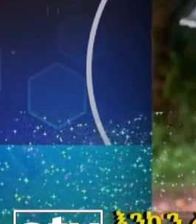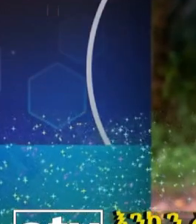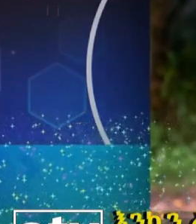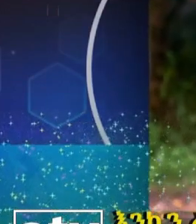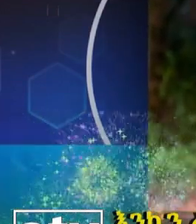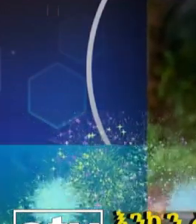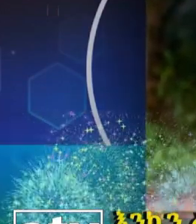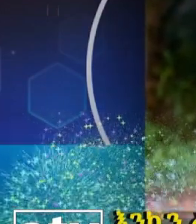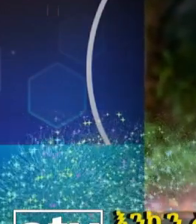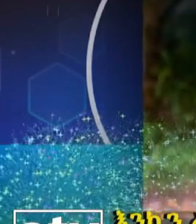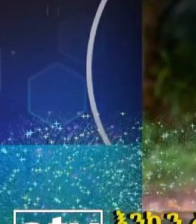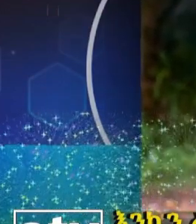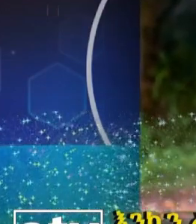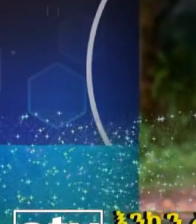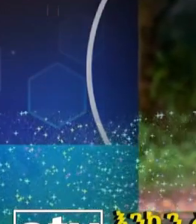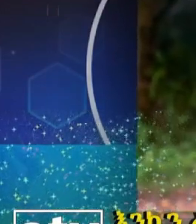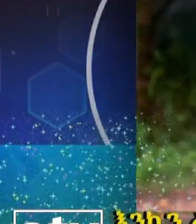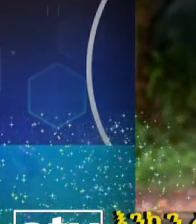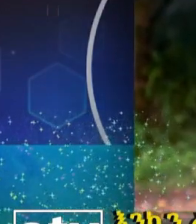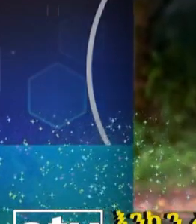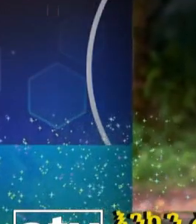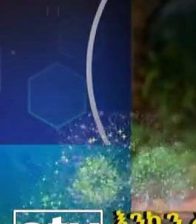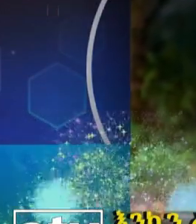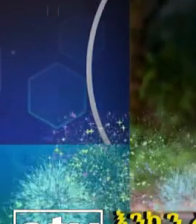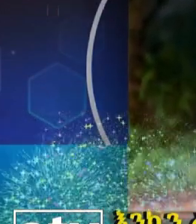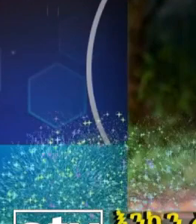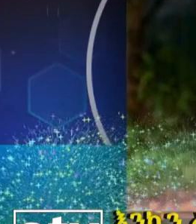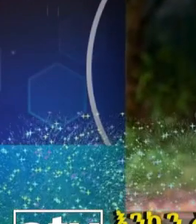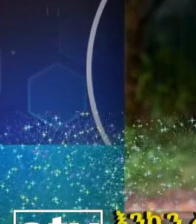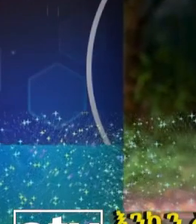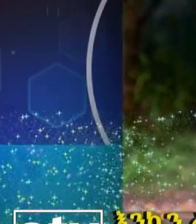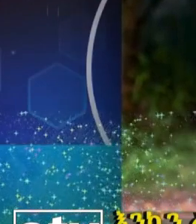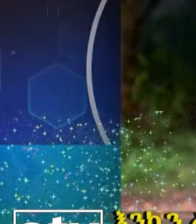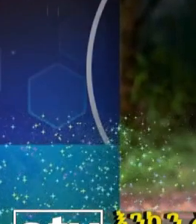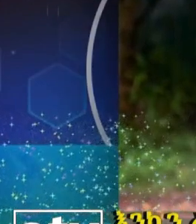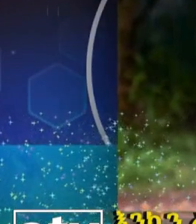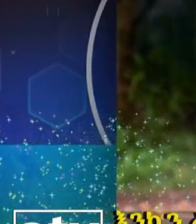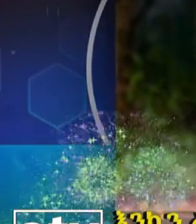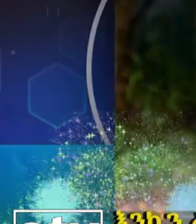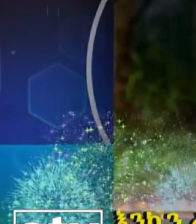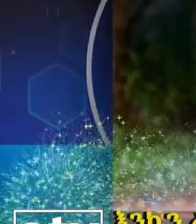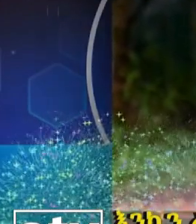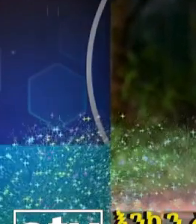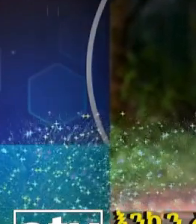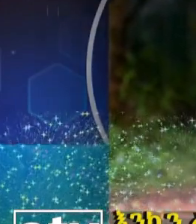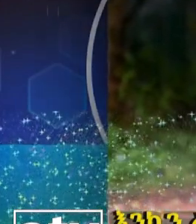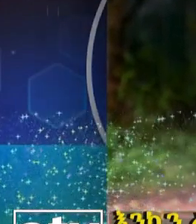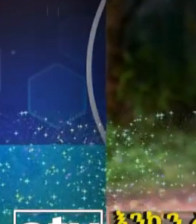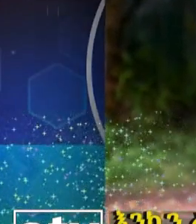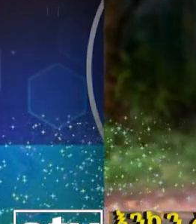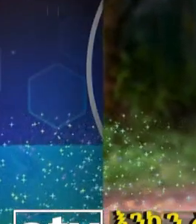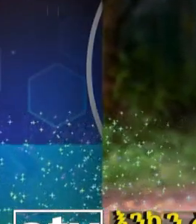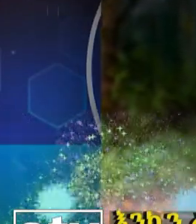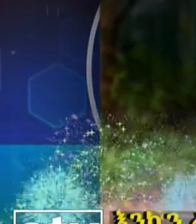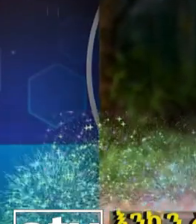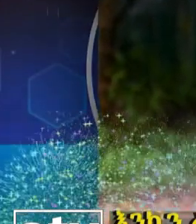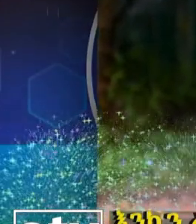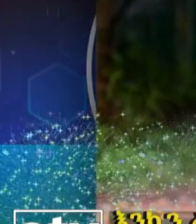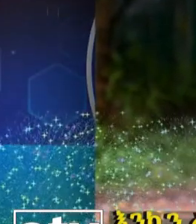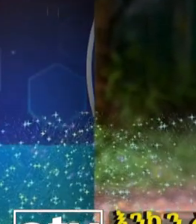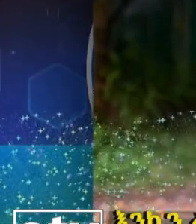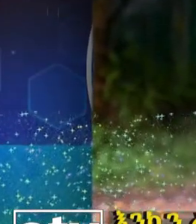un saba filamin diya kesertan diya laertan un